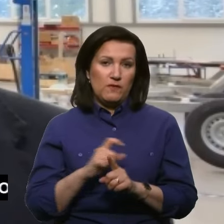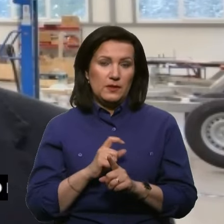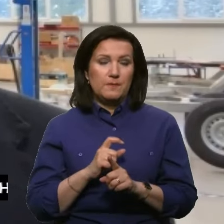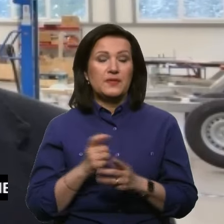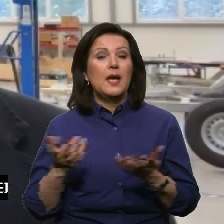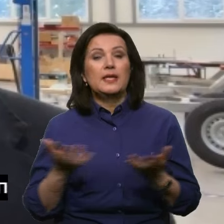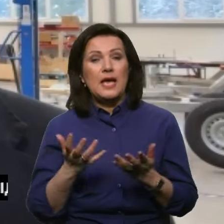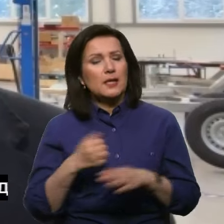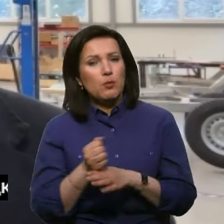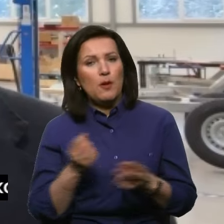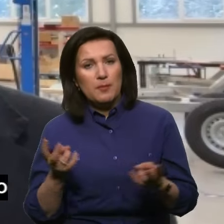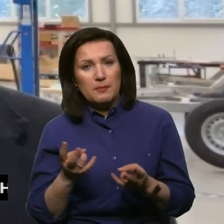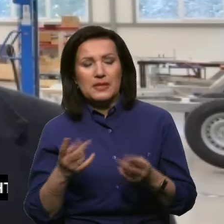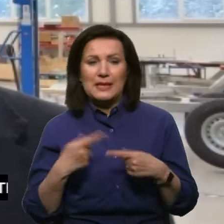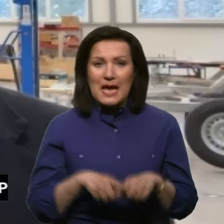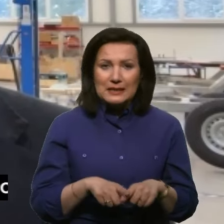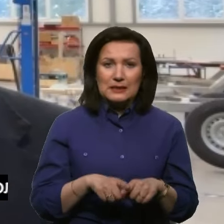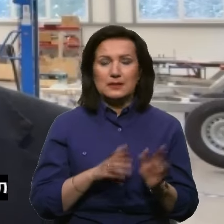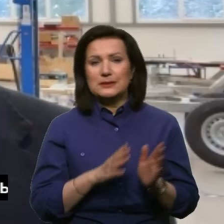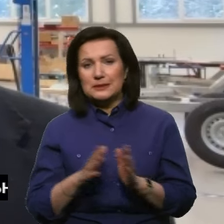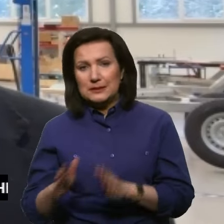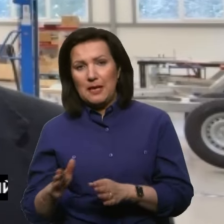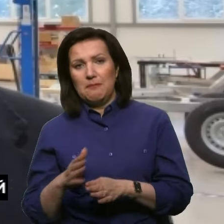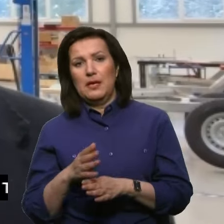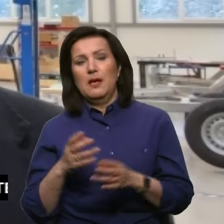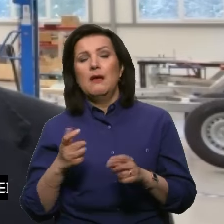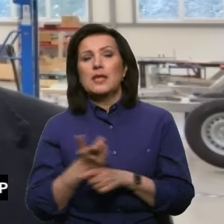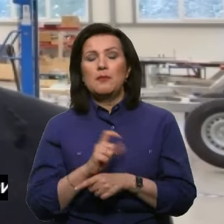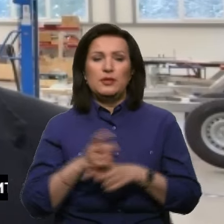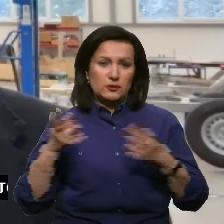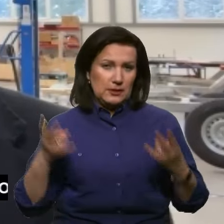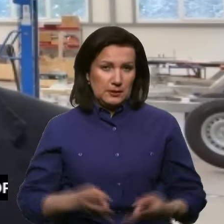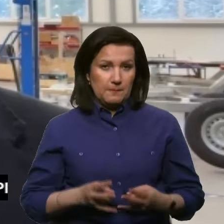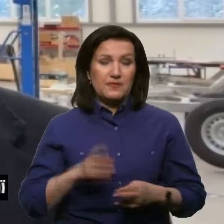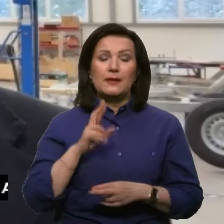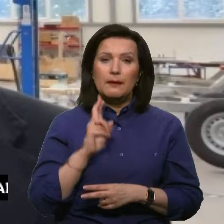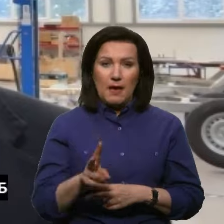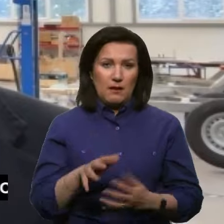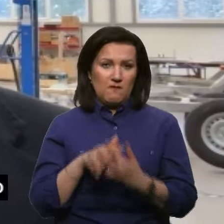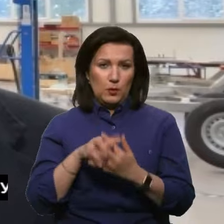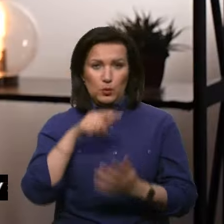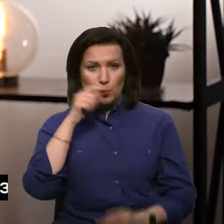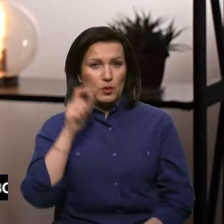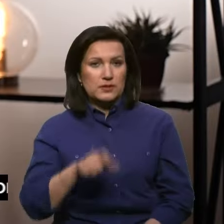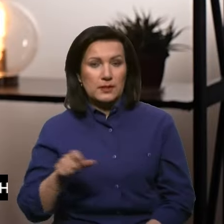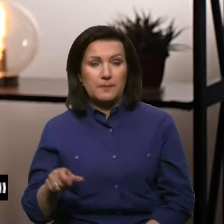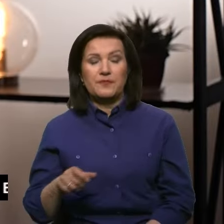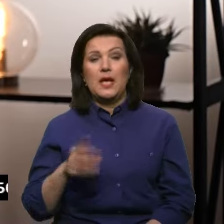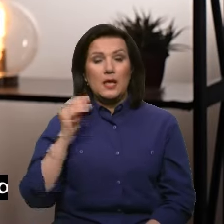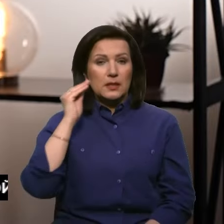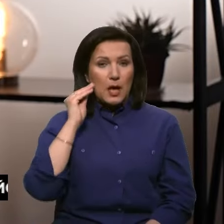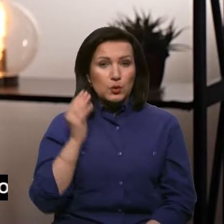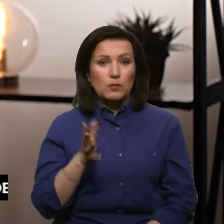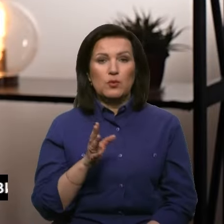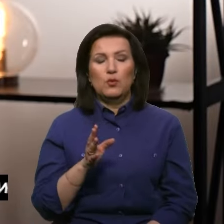Як от які боєприпаси, яка техніка та системи озброєння найбільш затребувані, та як воюють росіяни? Крім того, на думку